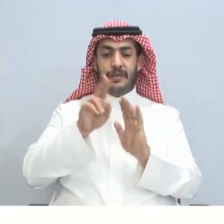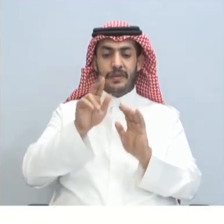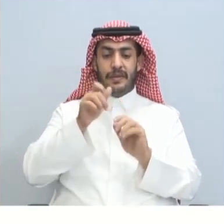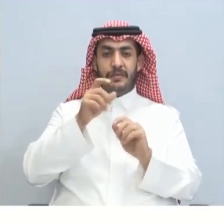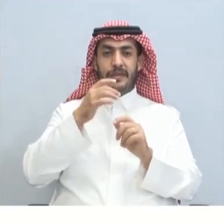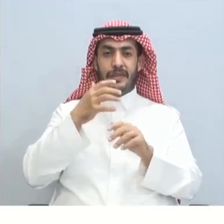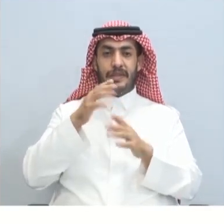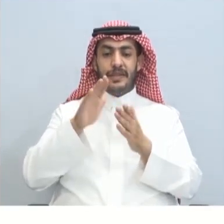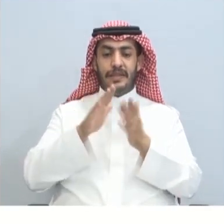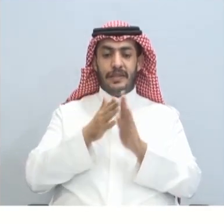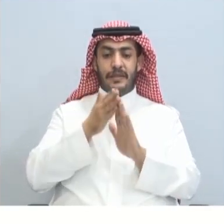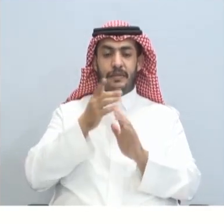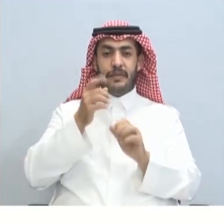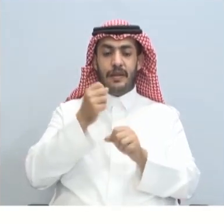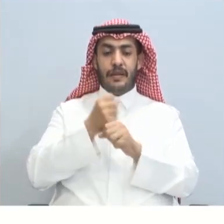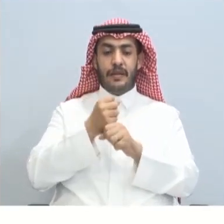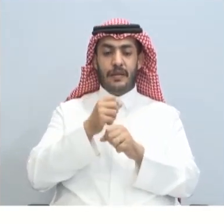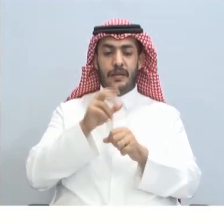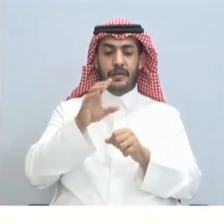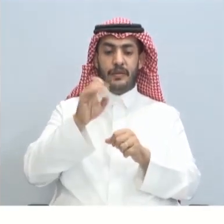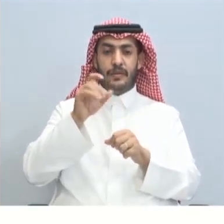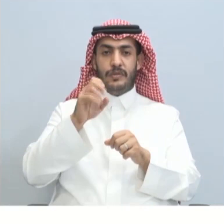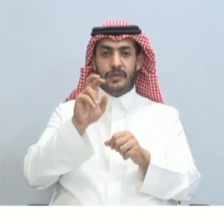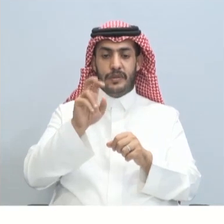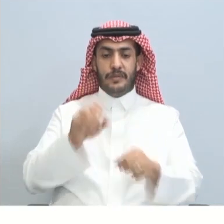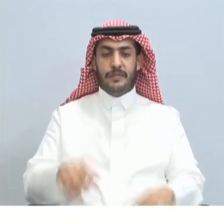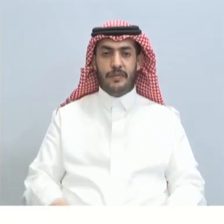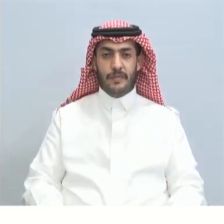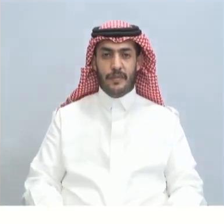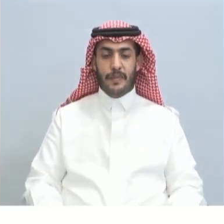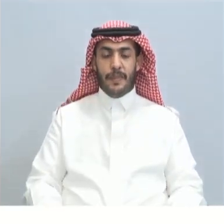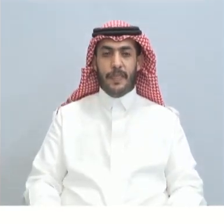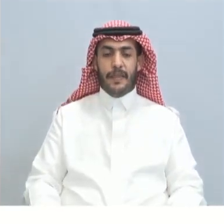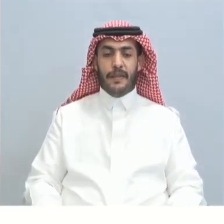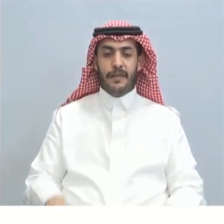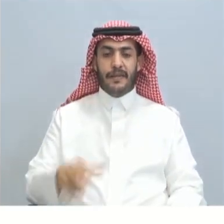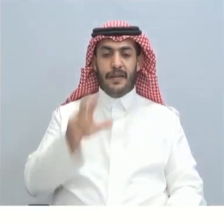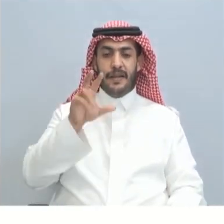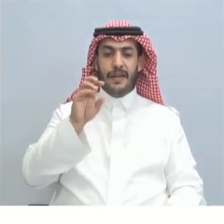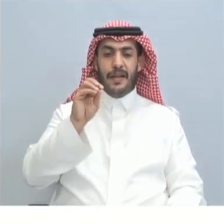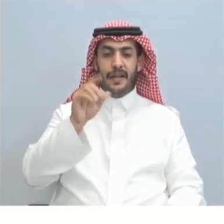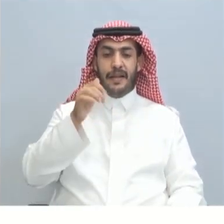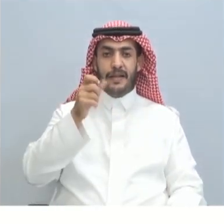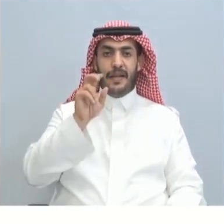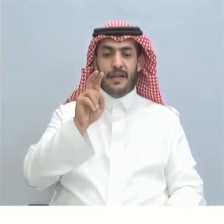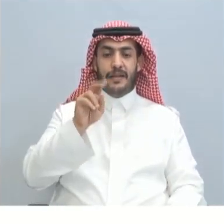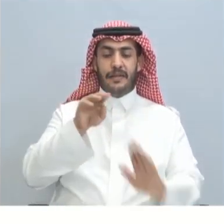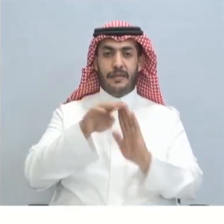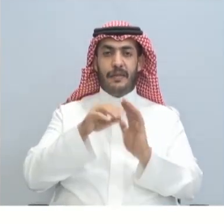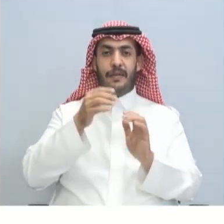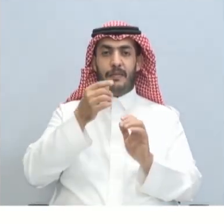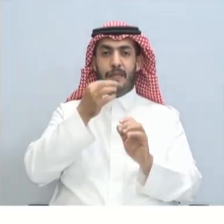الاسمنت وكذلك في اعمال المسح الجيولوجيه الهاليدات لدينا ملح